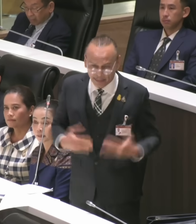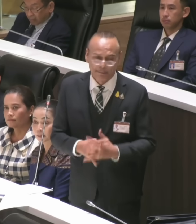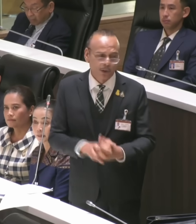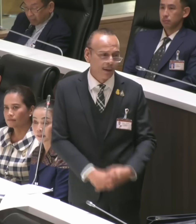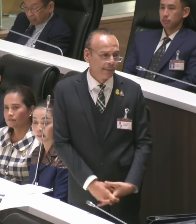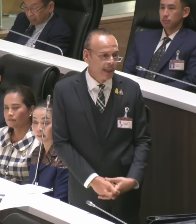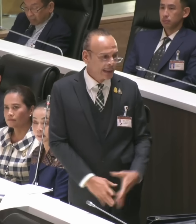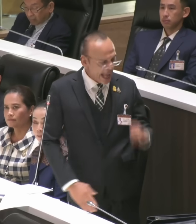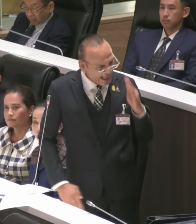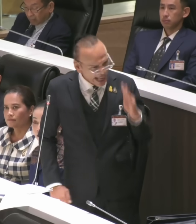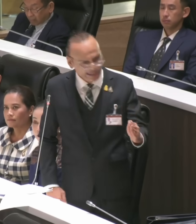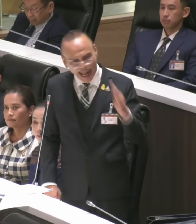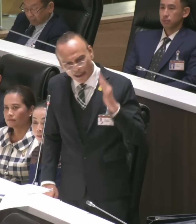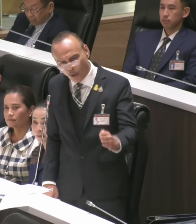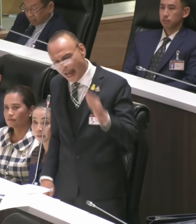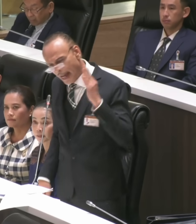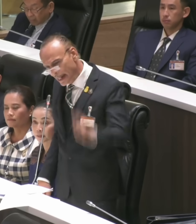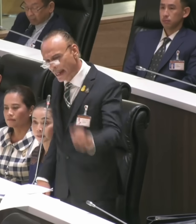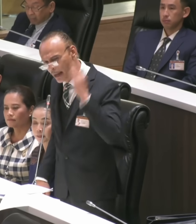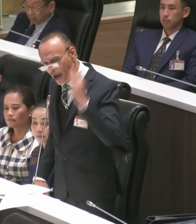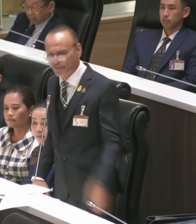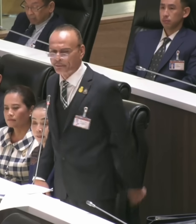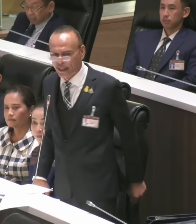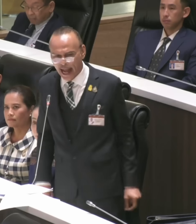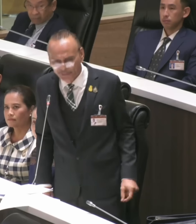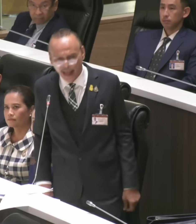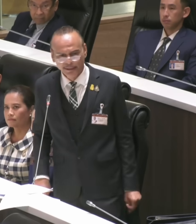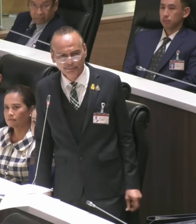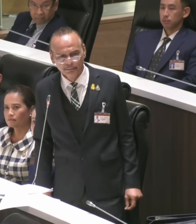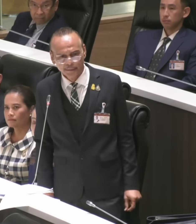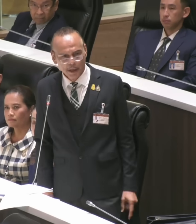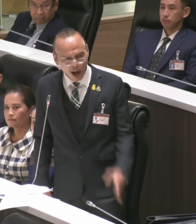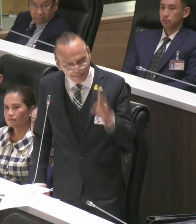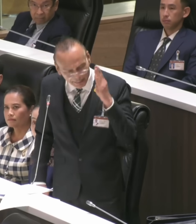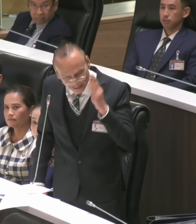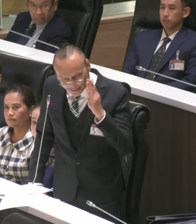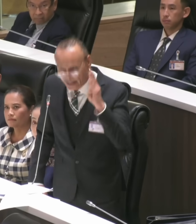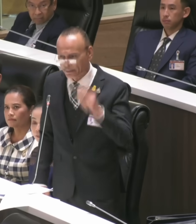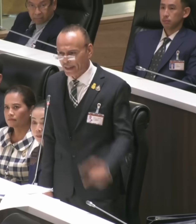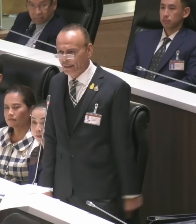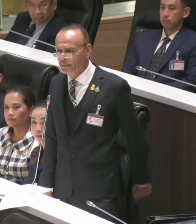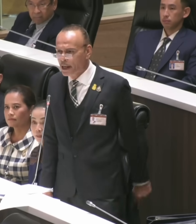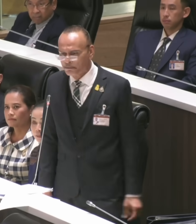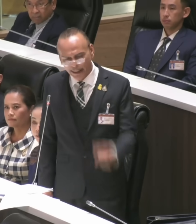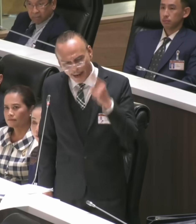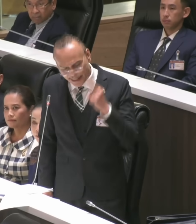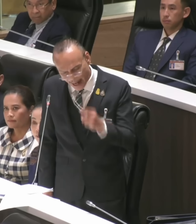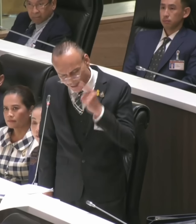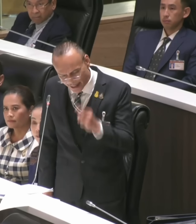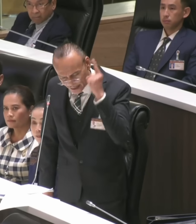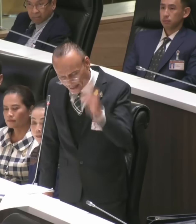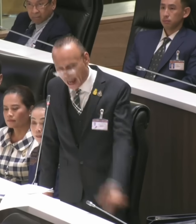สำหรับผมถ้าไม่มีบารมีพระมหากษัตริย์ท่านไม่ได้เลือกตั้งหรอกประเทศนี้ถ้าไม่มีในหลวงไม่มีสถ